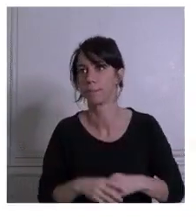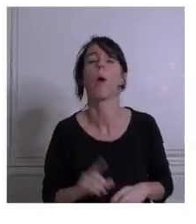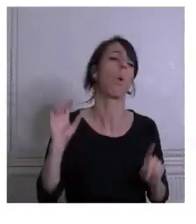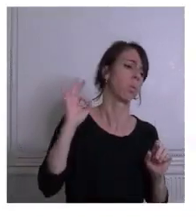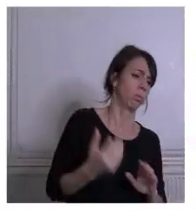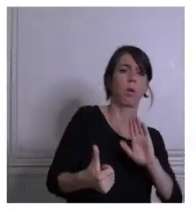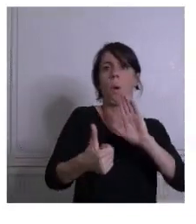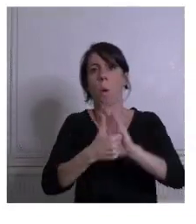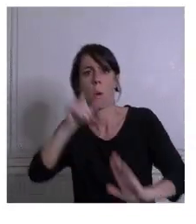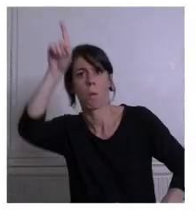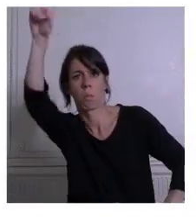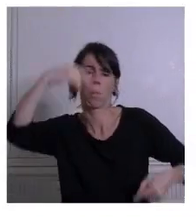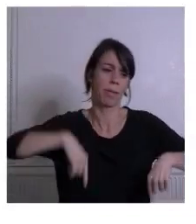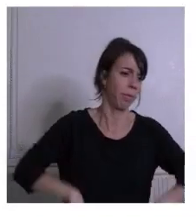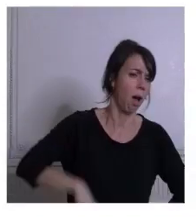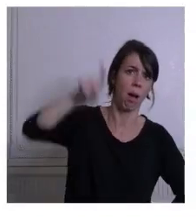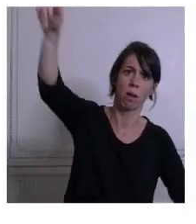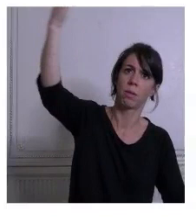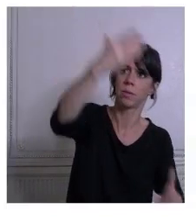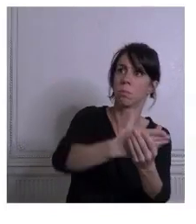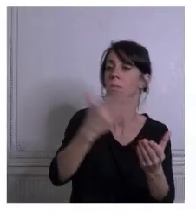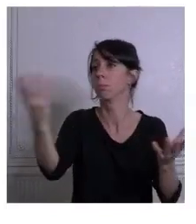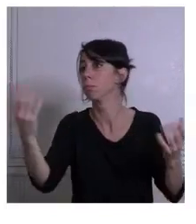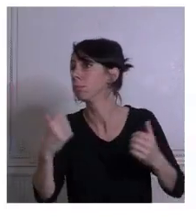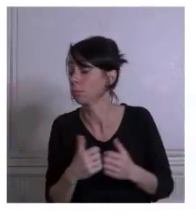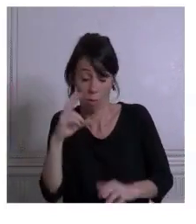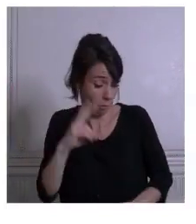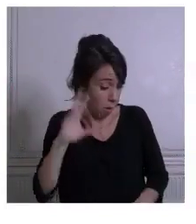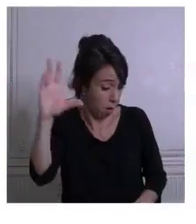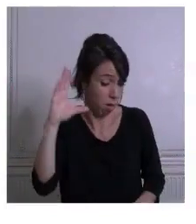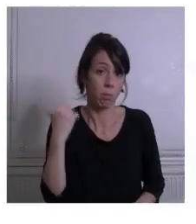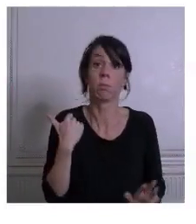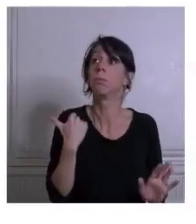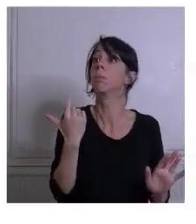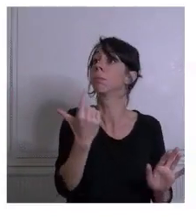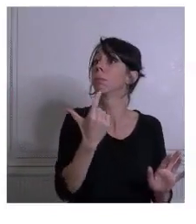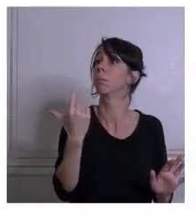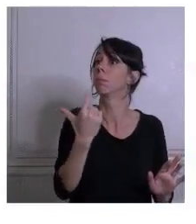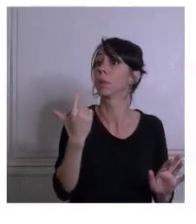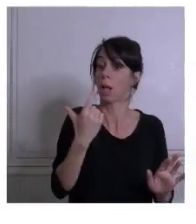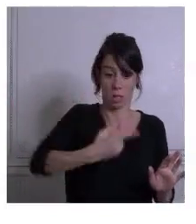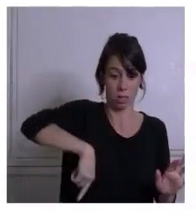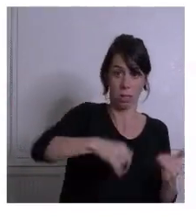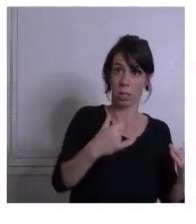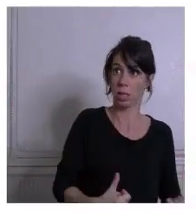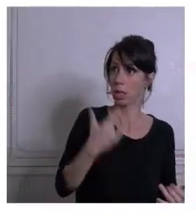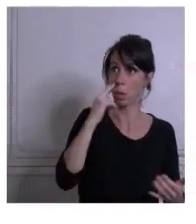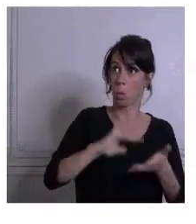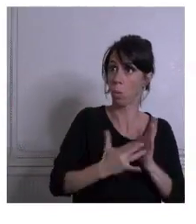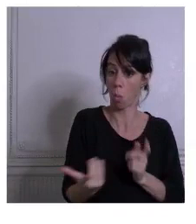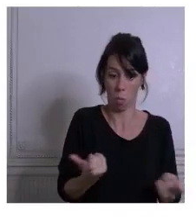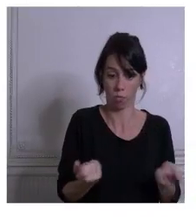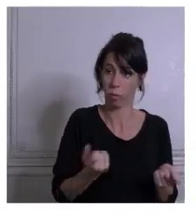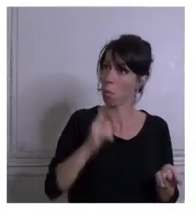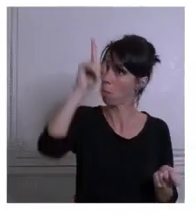son expertise énergie-climat. Je me pose toutefois la question, puisque ça part, enfin, si j'ai vu la légende, ça part